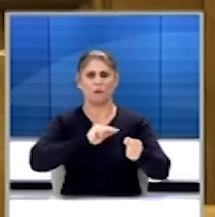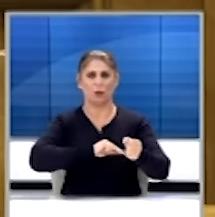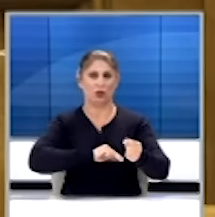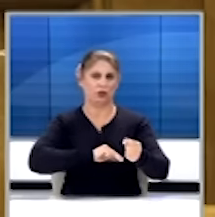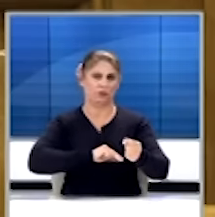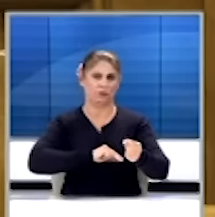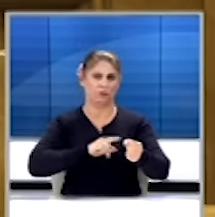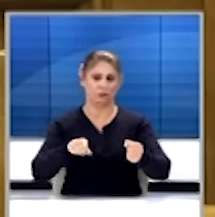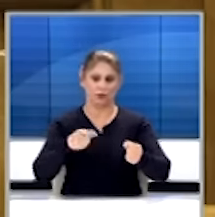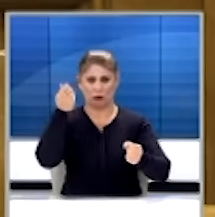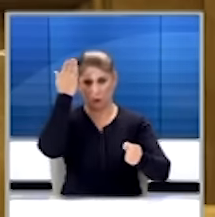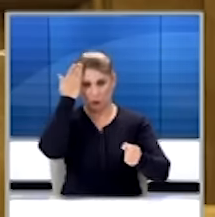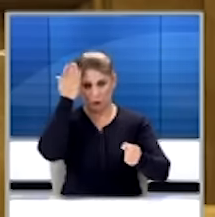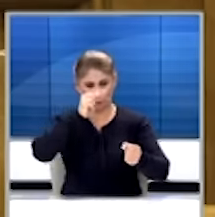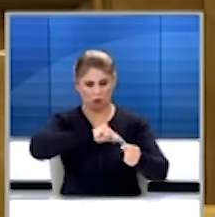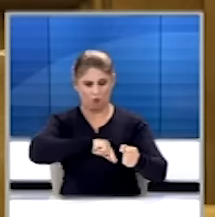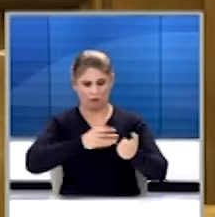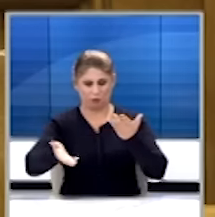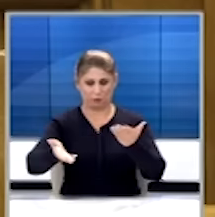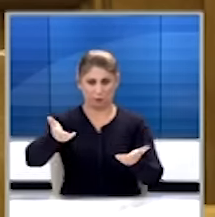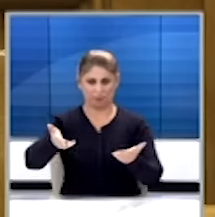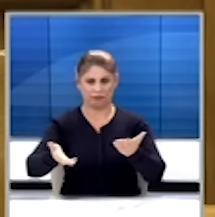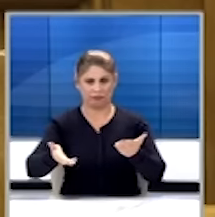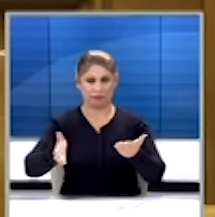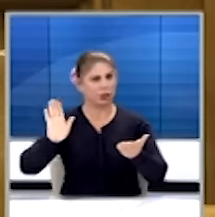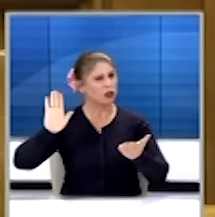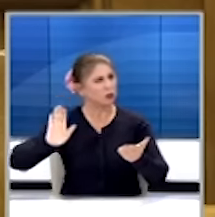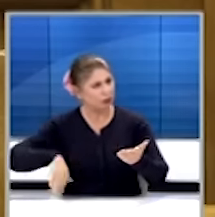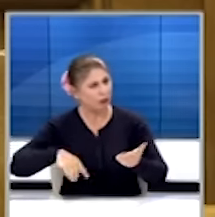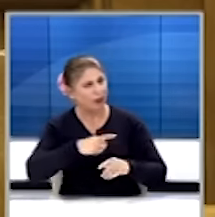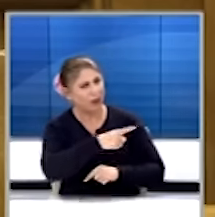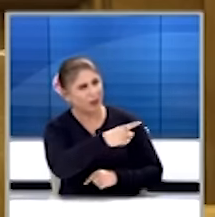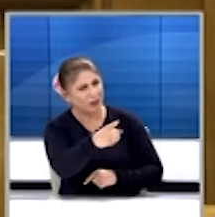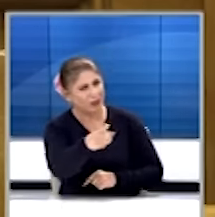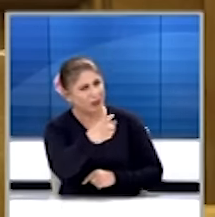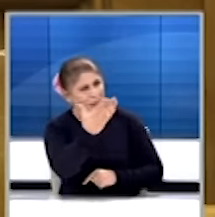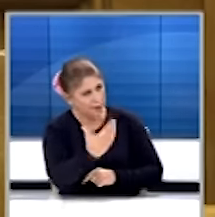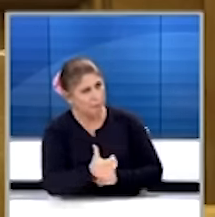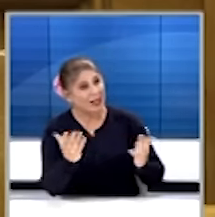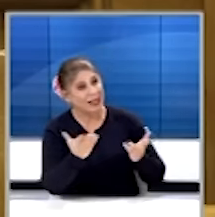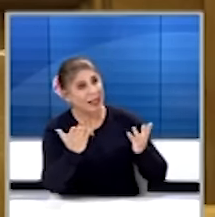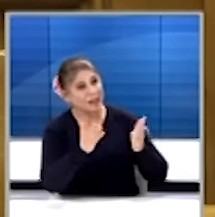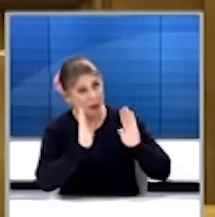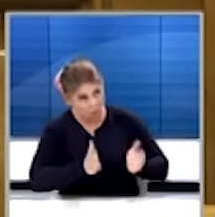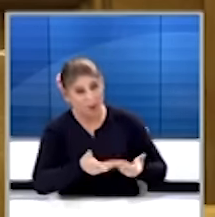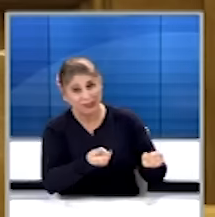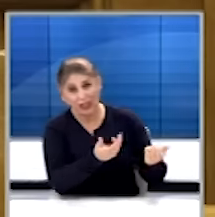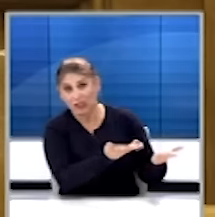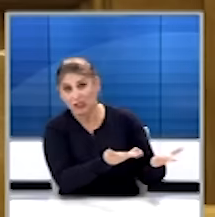συμφερόντων και του κόστους ωφέλους. Τελικά, εσείς υπάρχει κάτι που να μπορείτε να